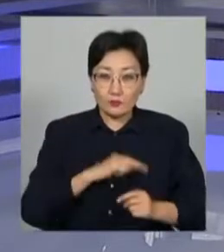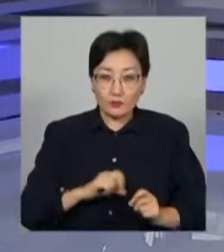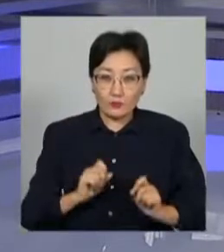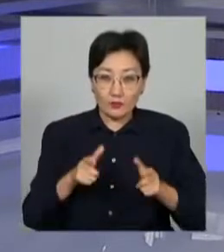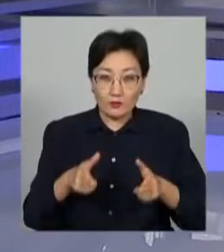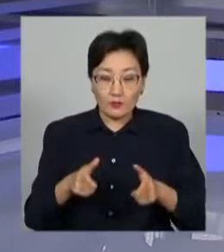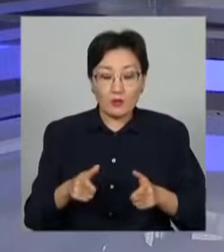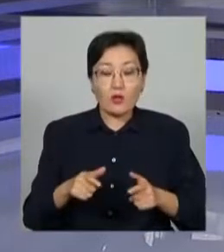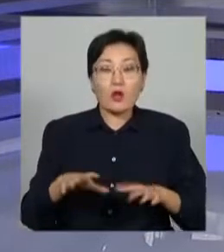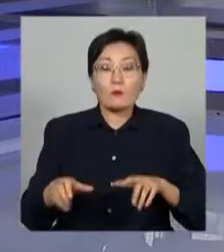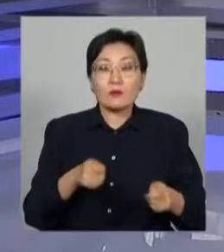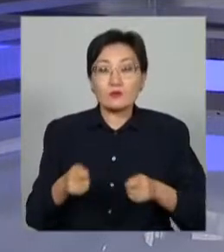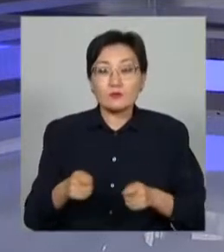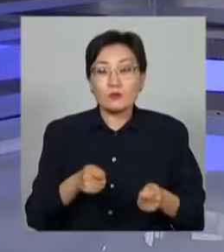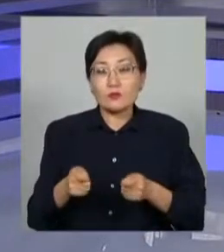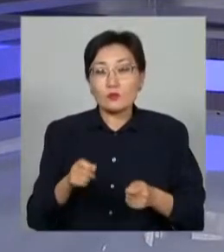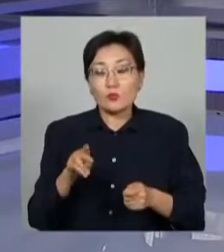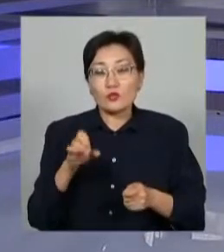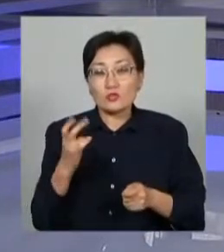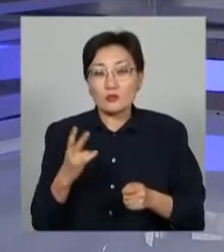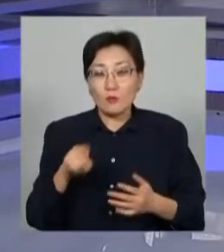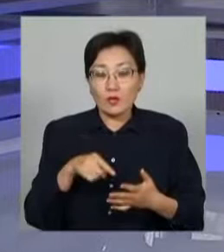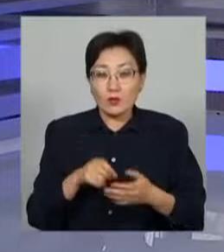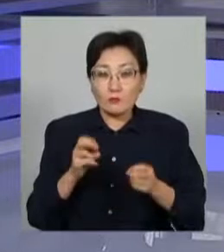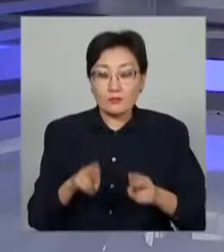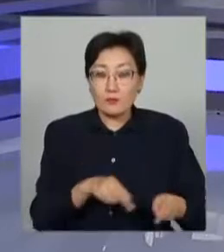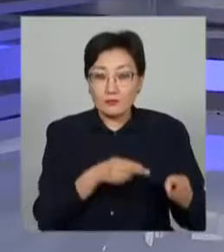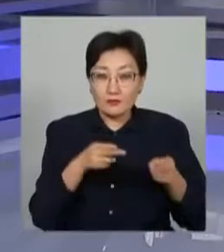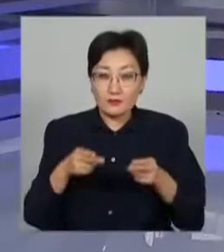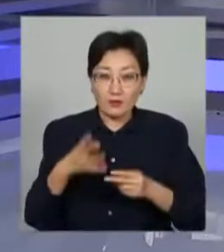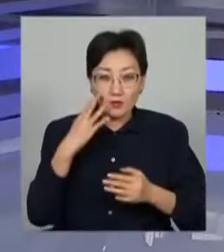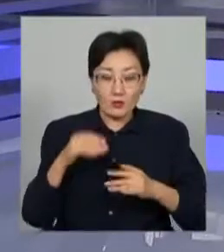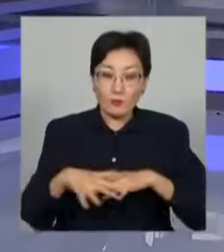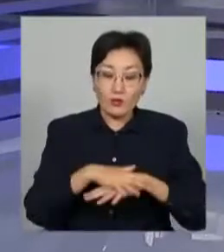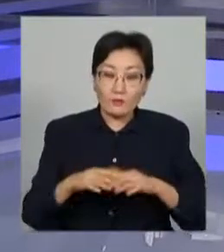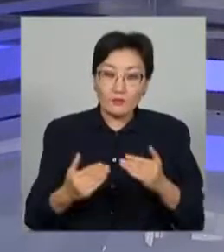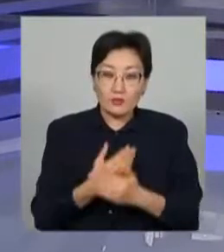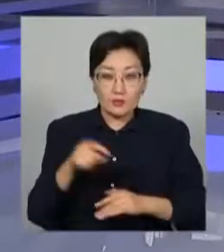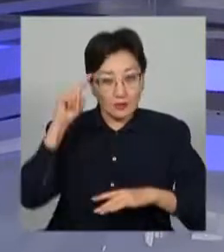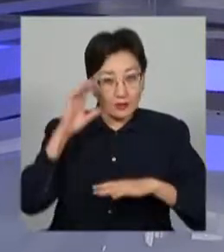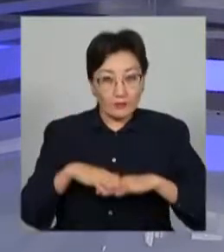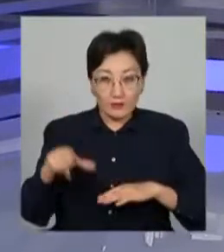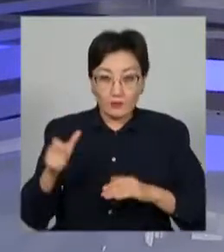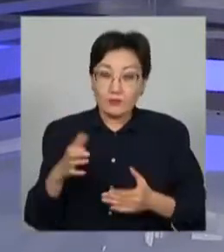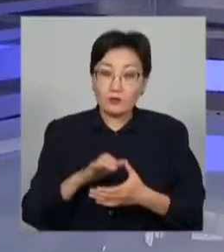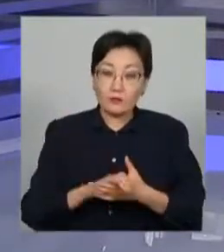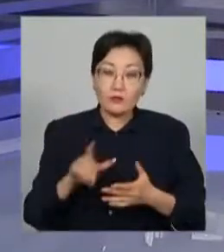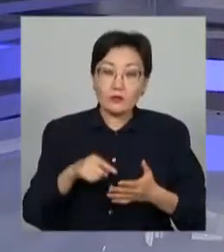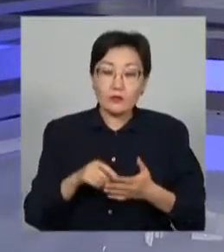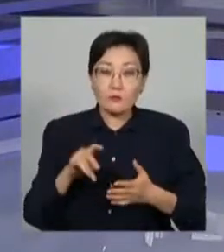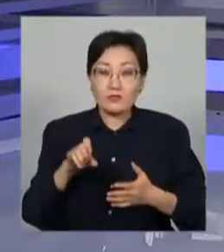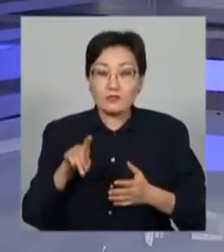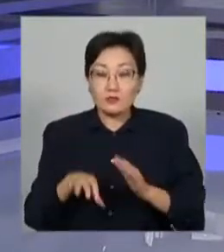Бүгін prezident әкімшілігінің başısı Ерлан Қошанов мегаполиске арнайы келіп, Алматы жұртына жаңа әкімді таныстырды. Сондай-ақ қалалық